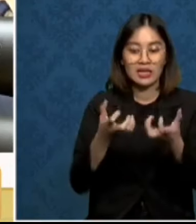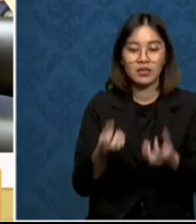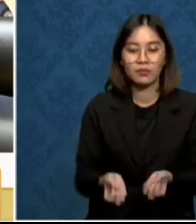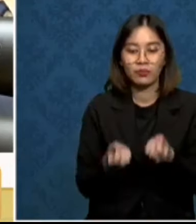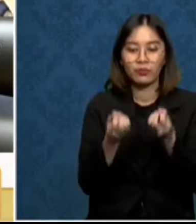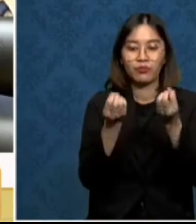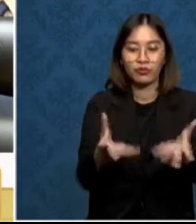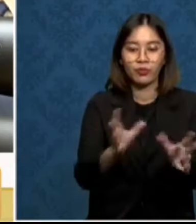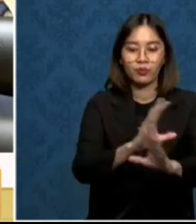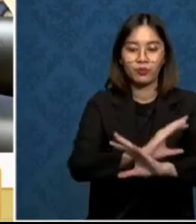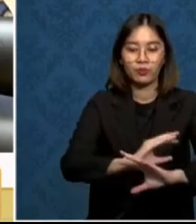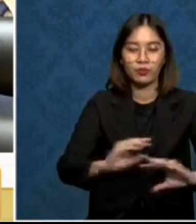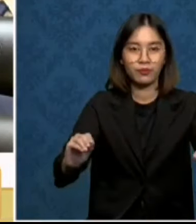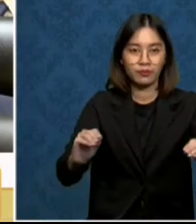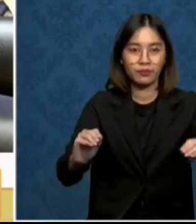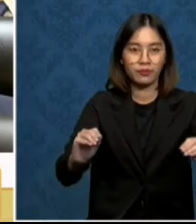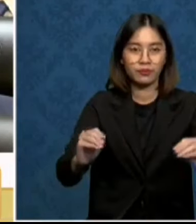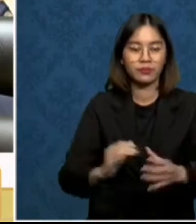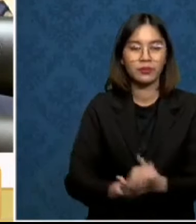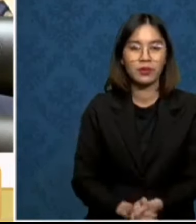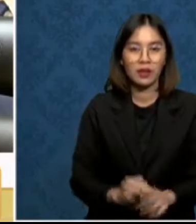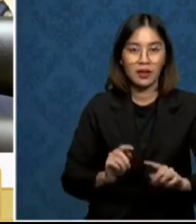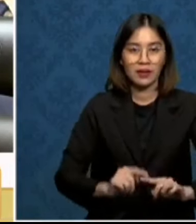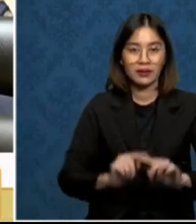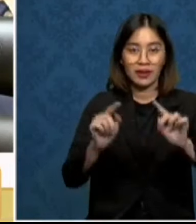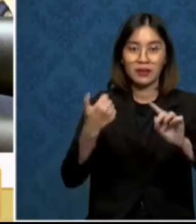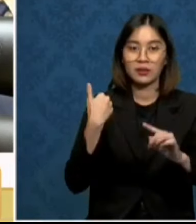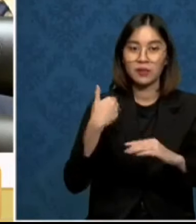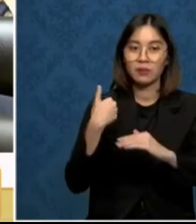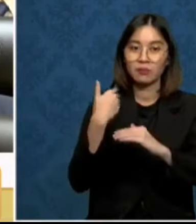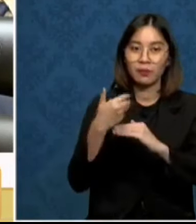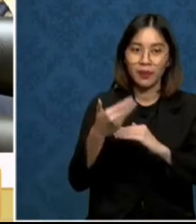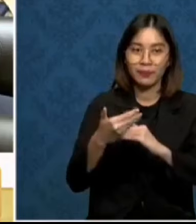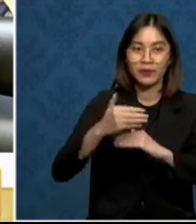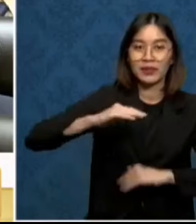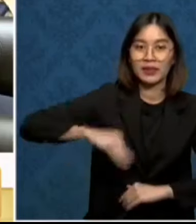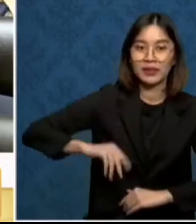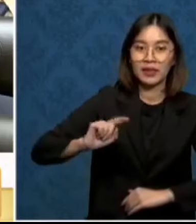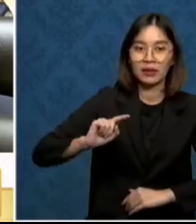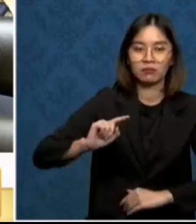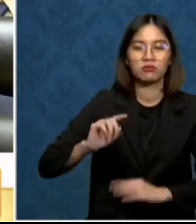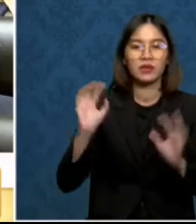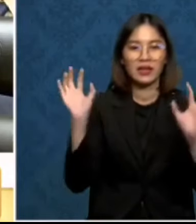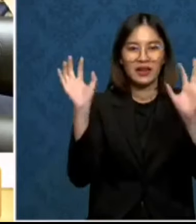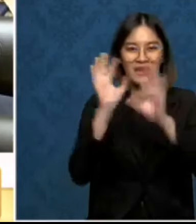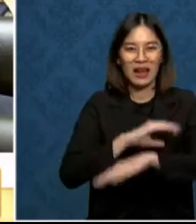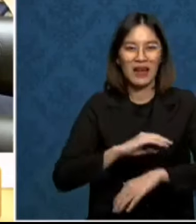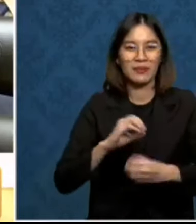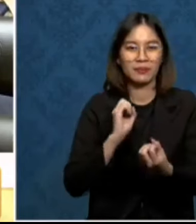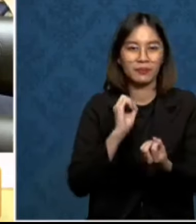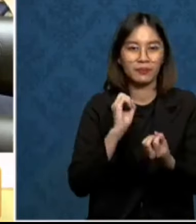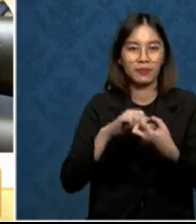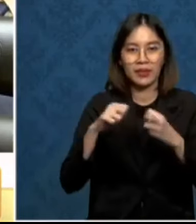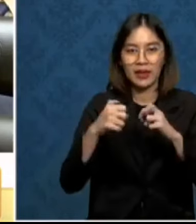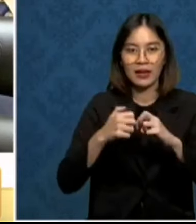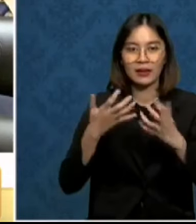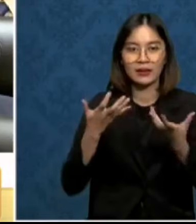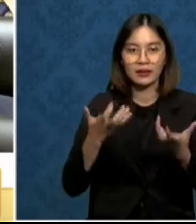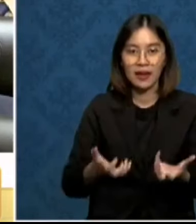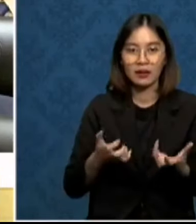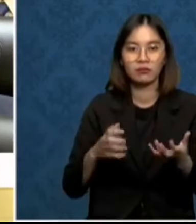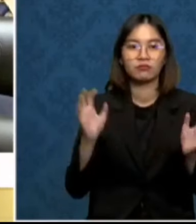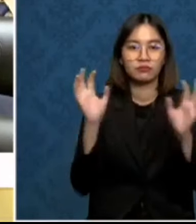แล้วก็หายไปแต่ที่จะเกิดตามมาก็คือพายุหมุน